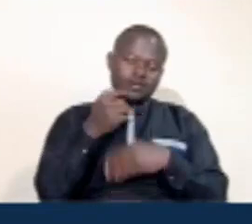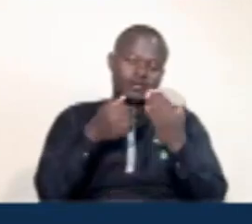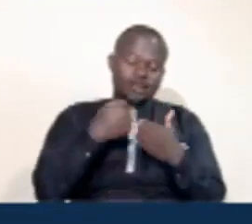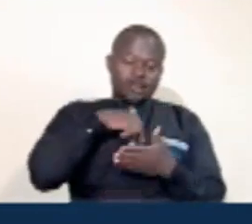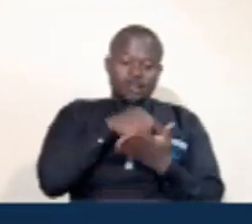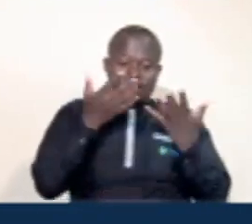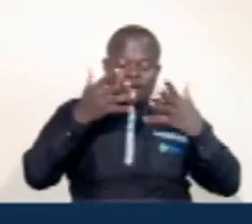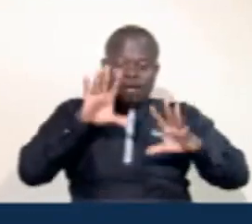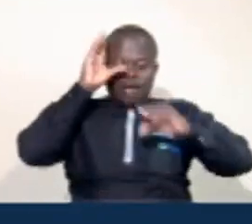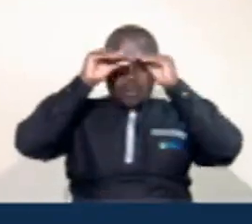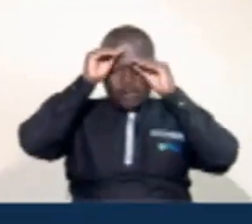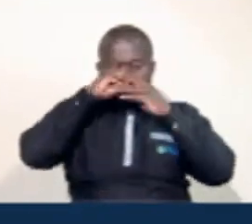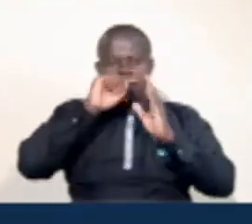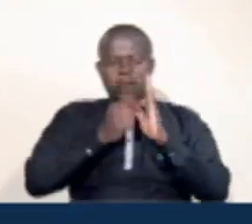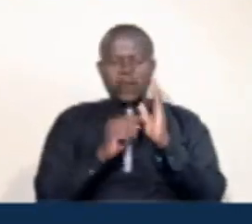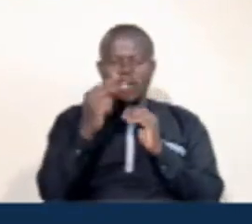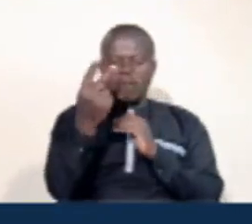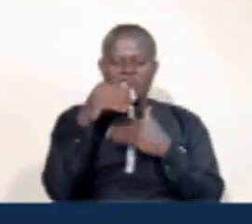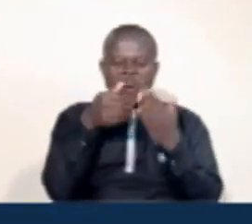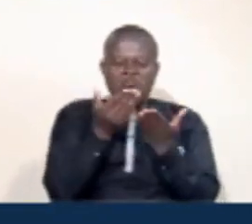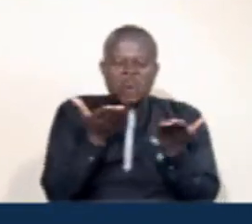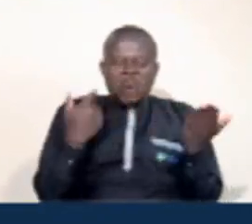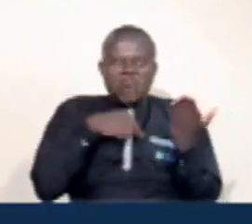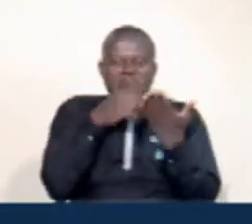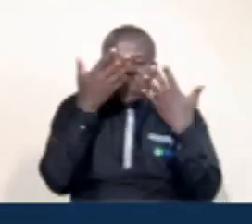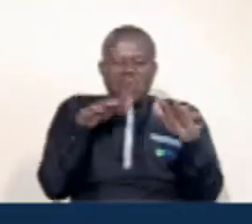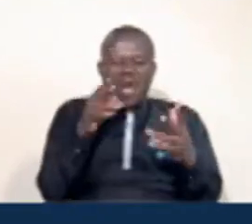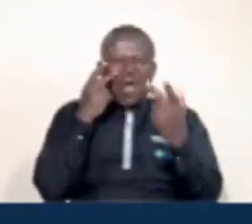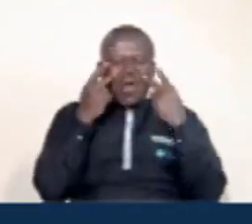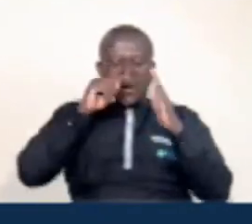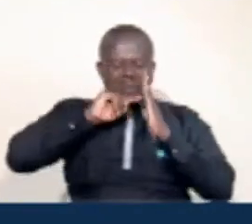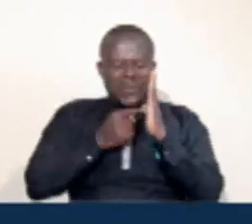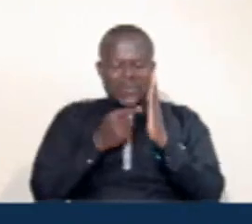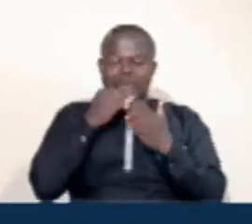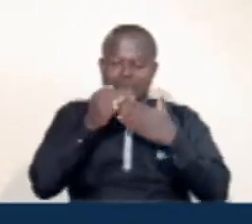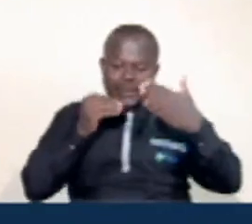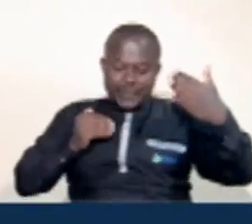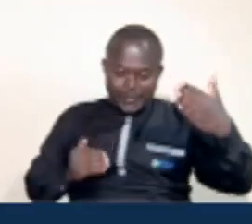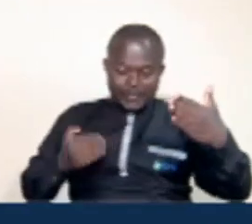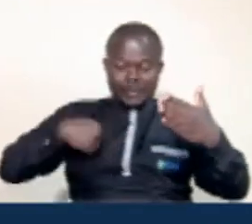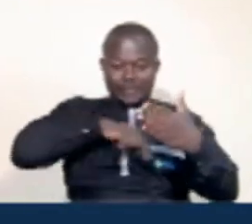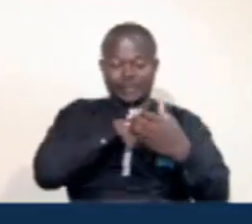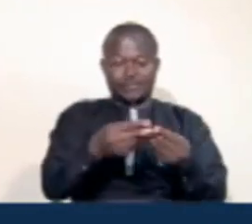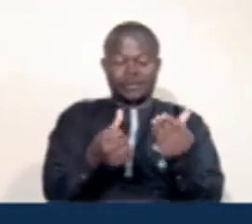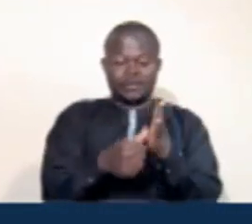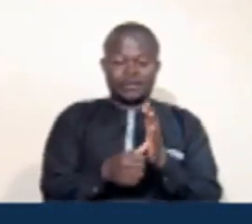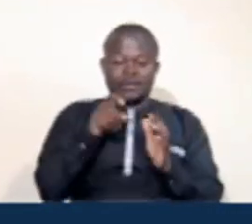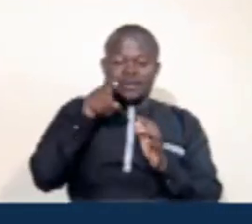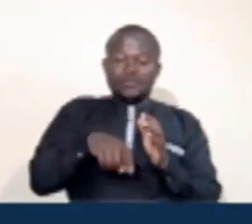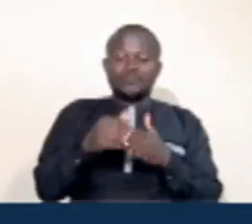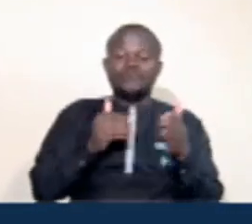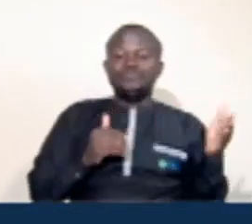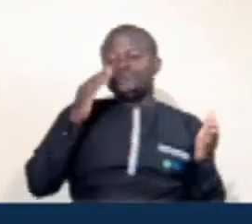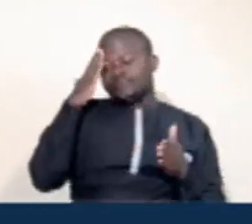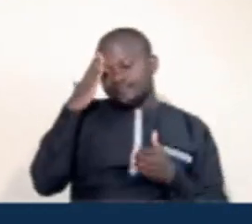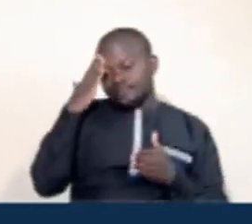kwiga ingingo nk'ebyiri aho twari tumaze kubona ko mbere yuko wagira ibibazo kemura ubanza kumenya